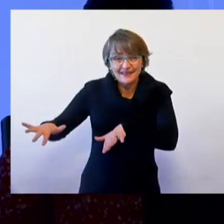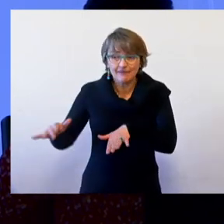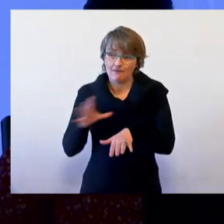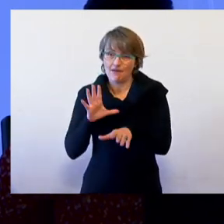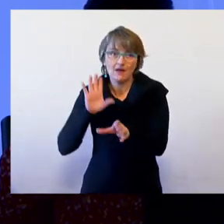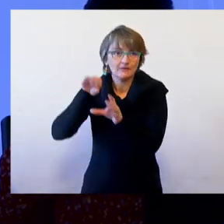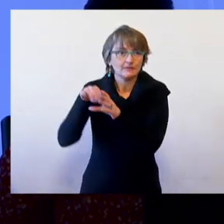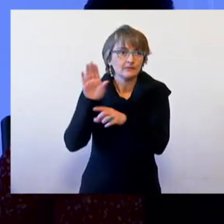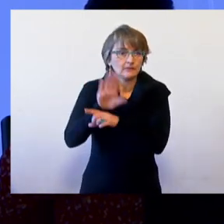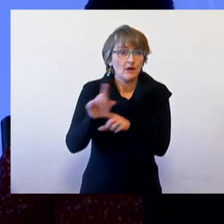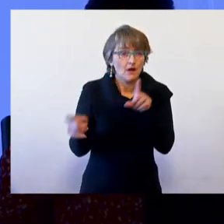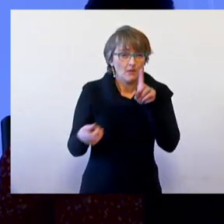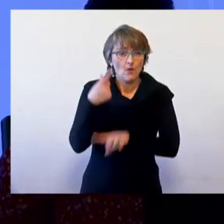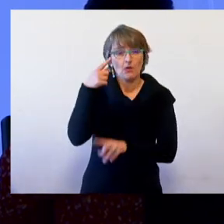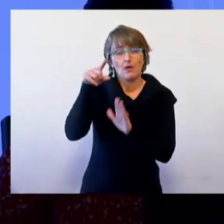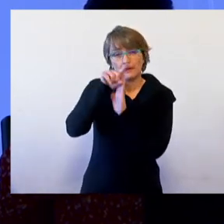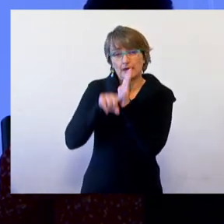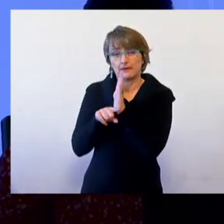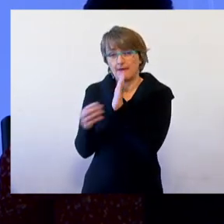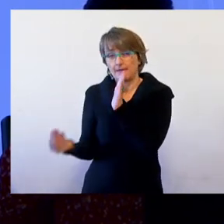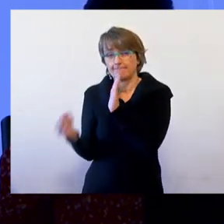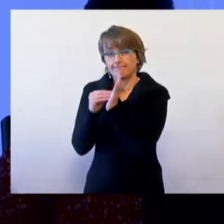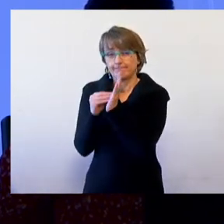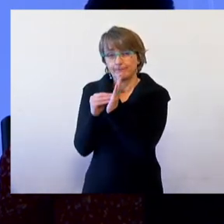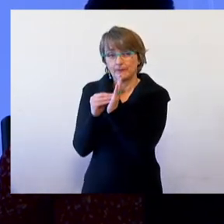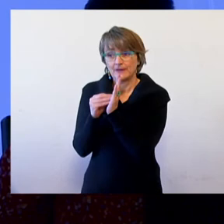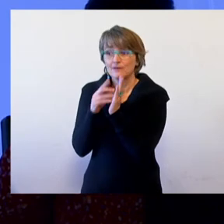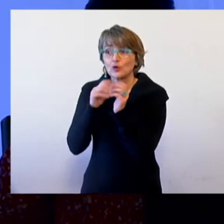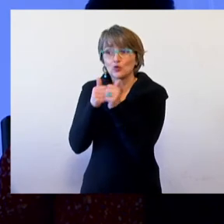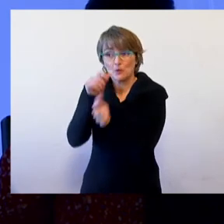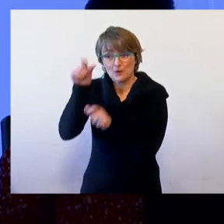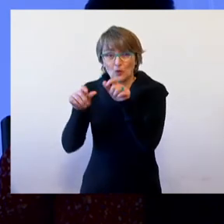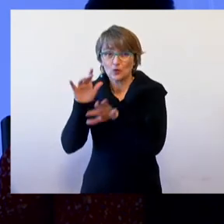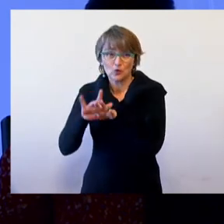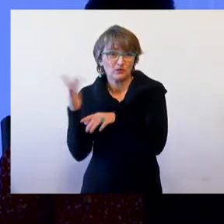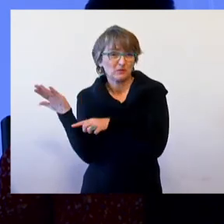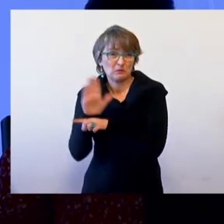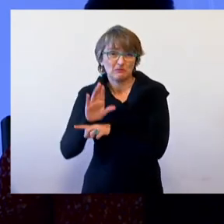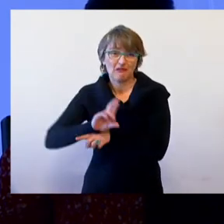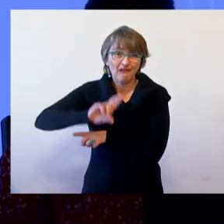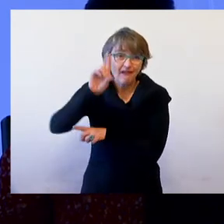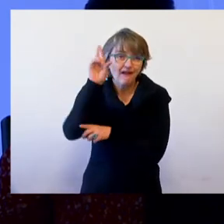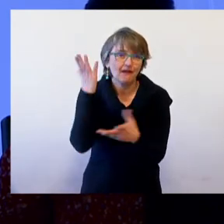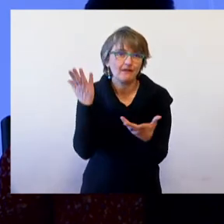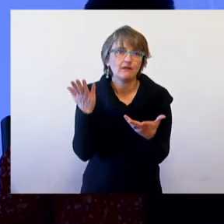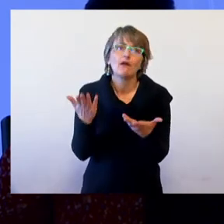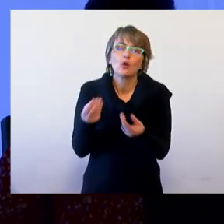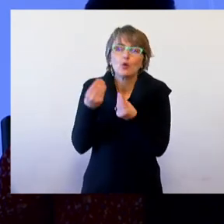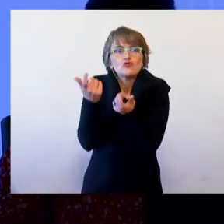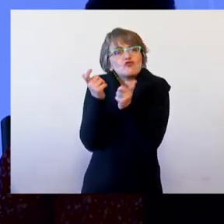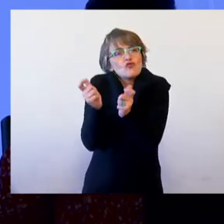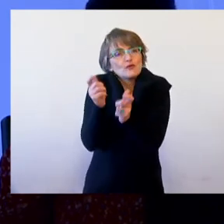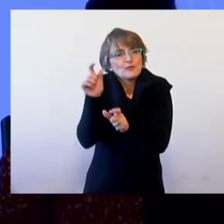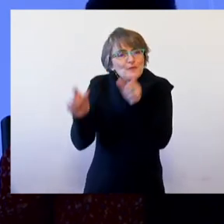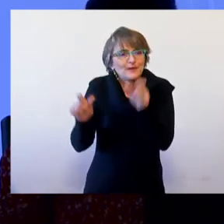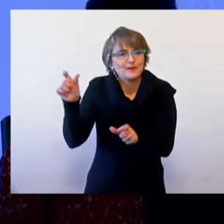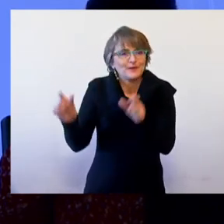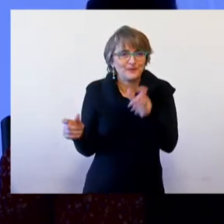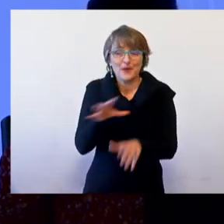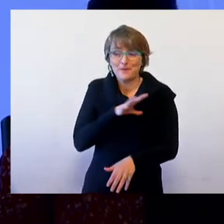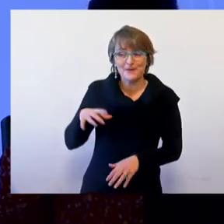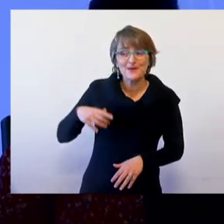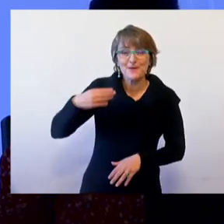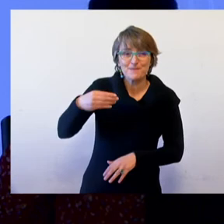un critère important qui n'ont pas souvent exposé. Voilà, et ce lieu donne sa chance. Marsala, vous acquiescez parce que vous